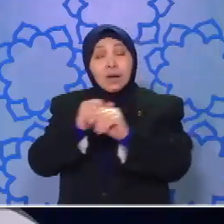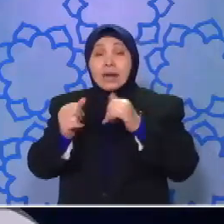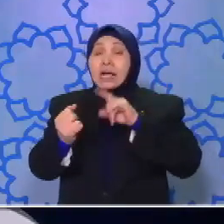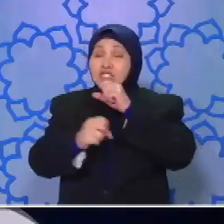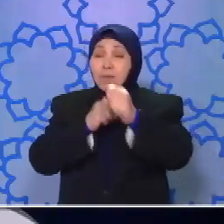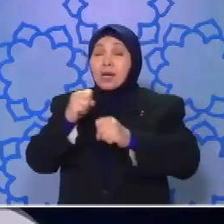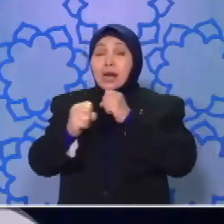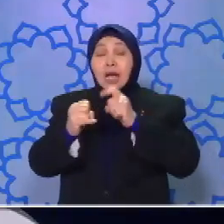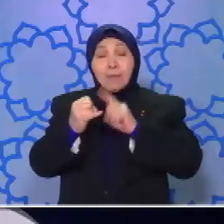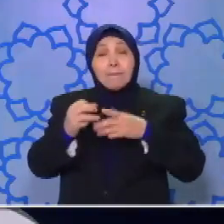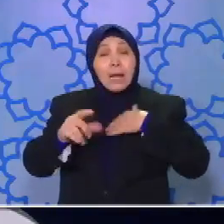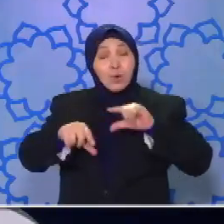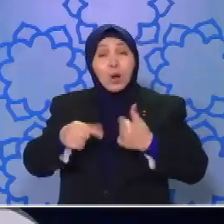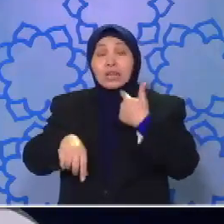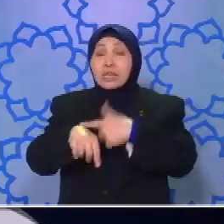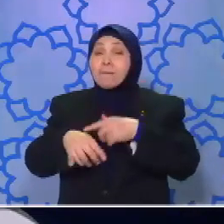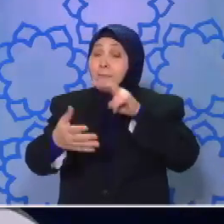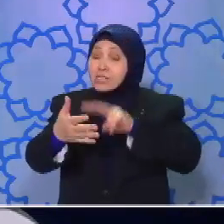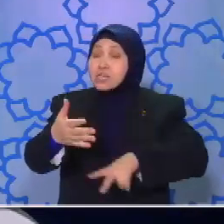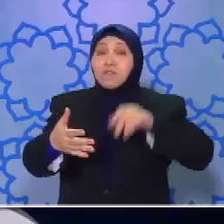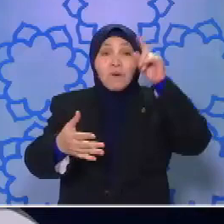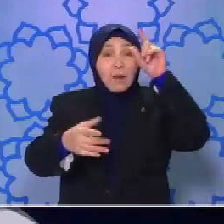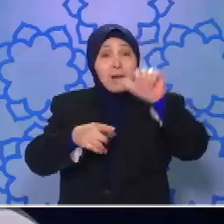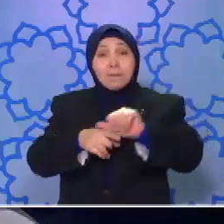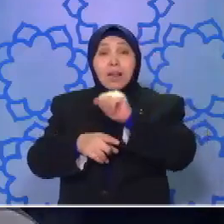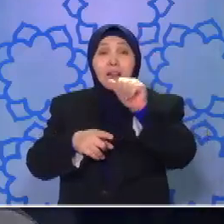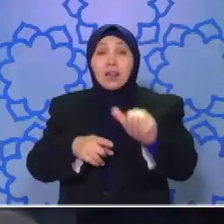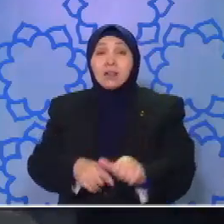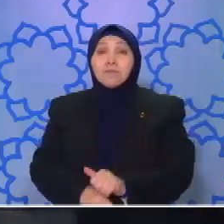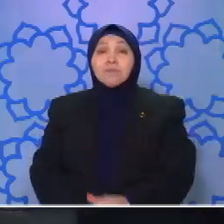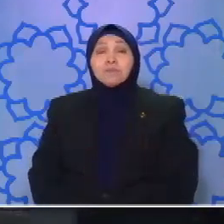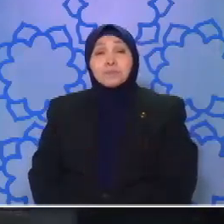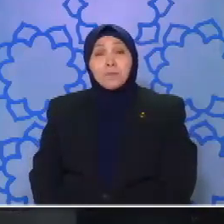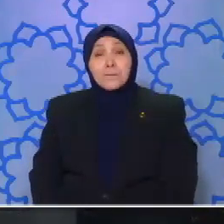akhir zaman. My Quran Time, baca faham amal insya-Allah. Allah.